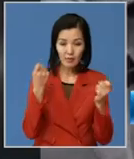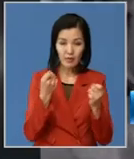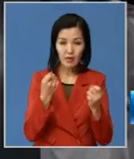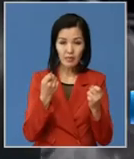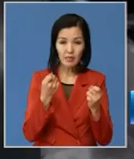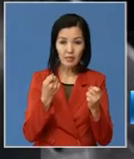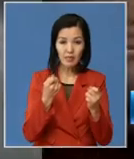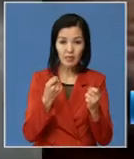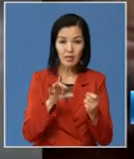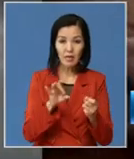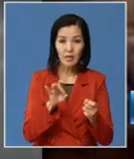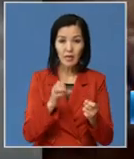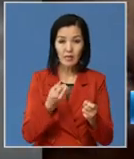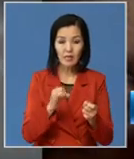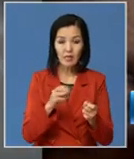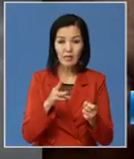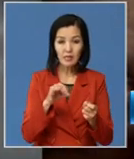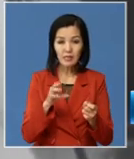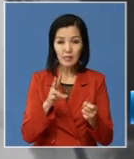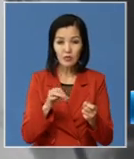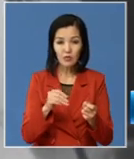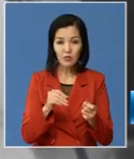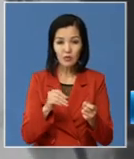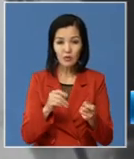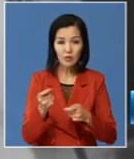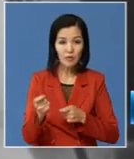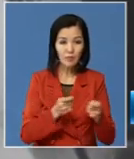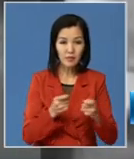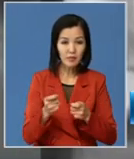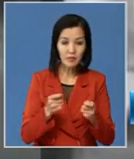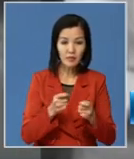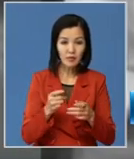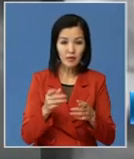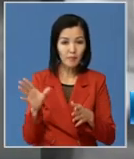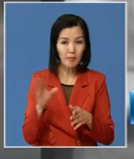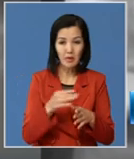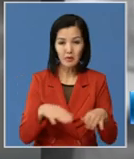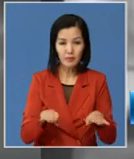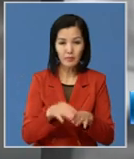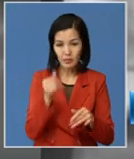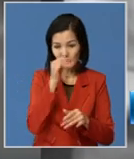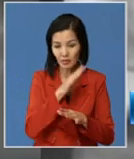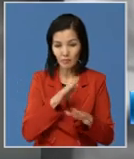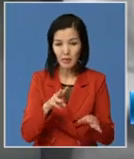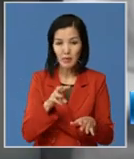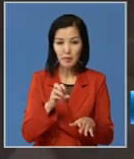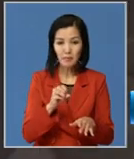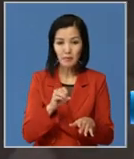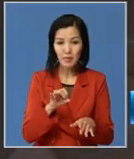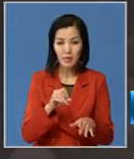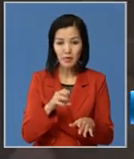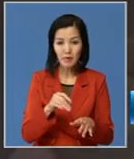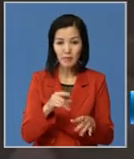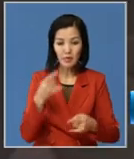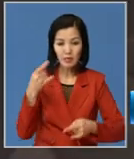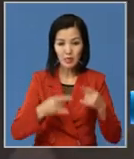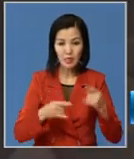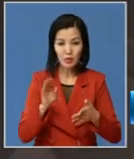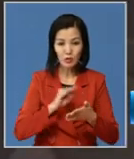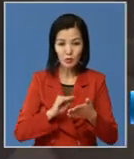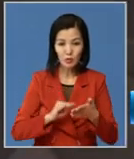фильміміз біздің өңірдегі бұрын болмаған жағдай болып жатыр бізде. Сол кездегі өткен Омарбек Мергеннің жаңағы